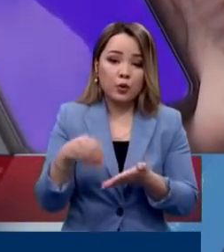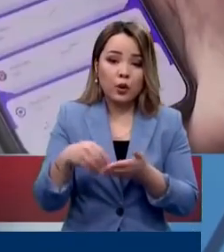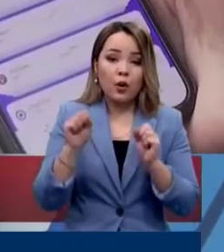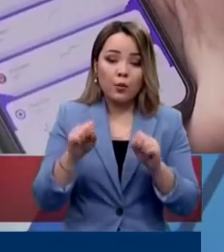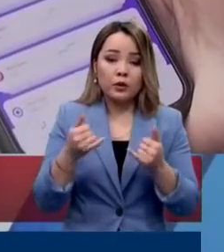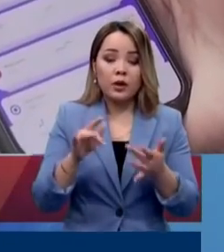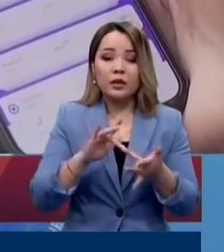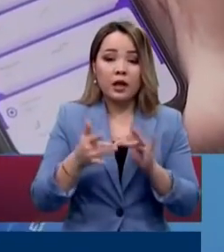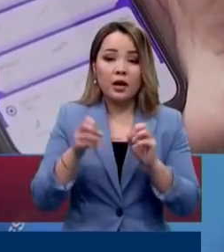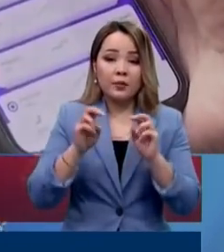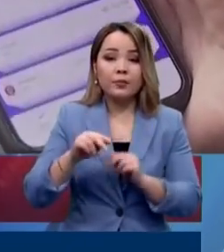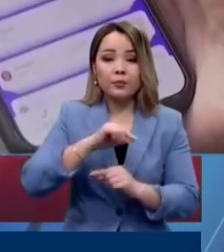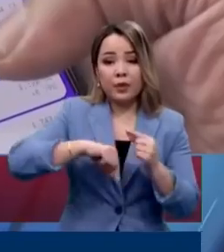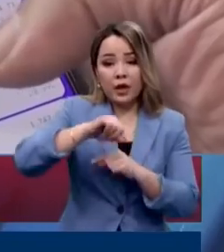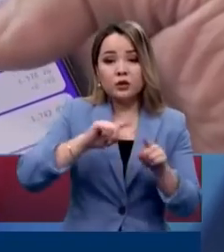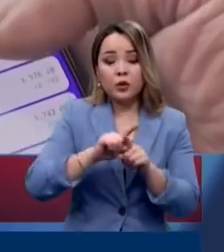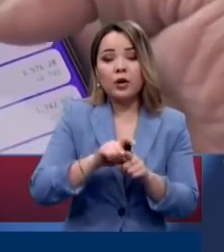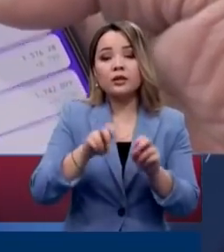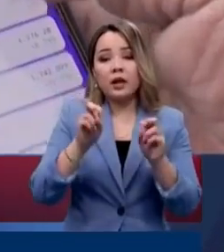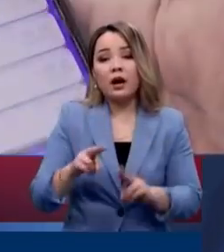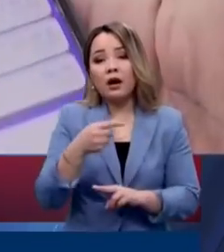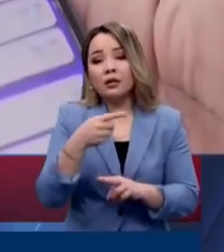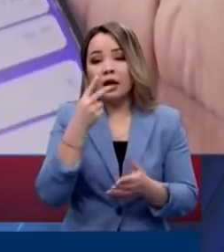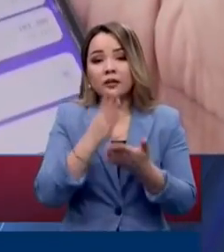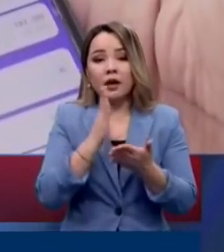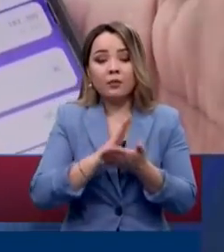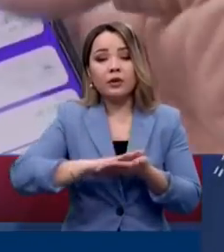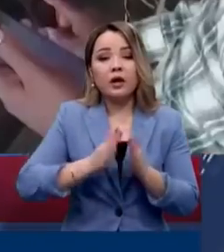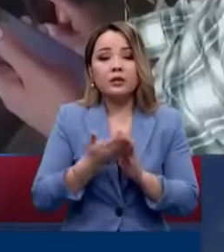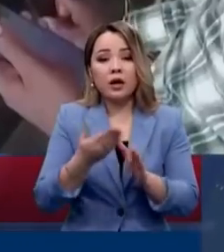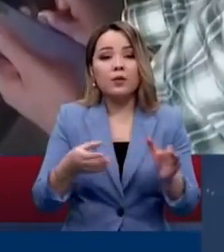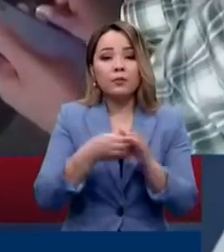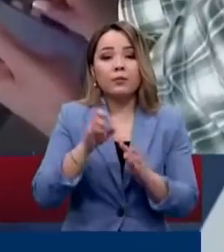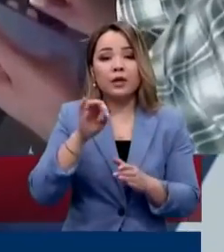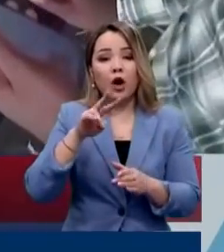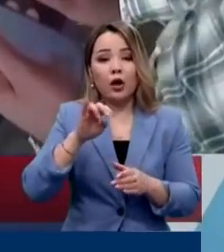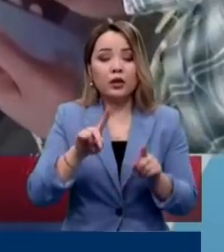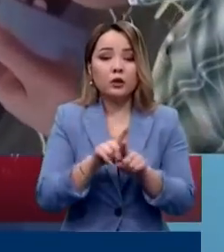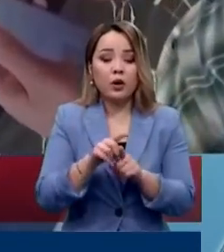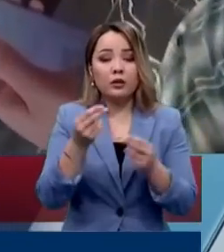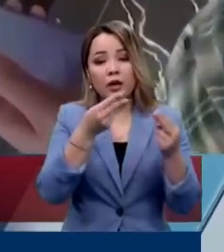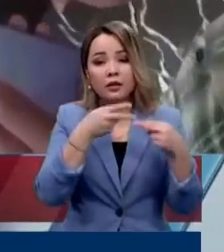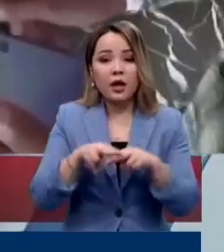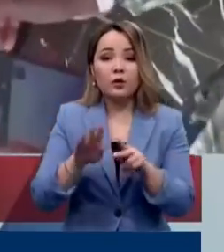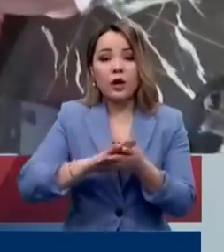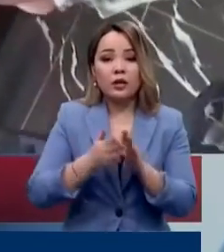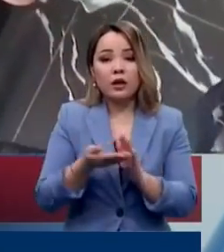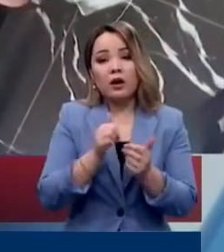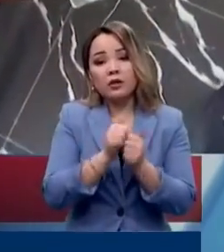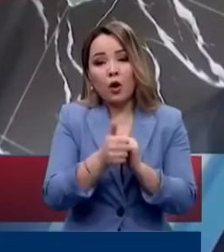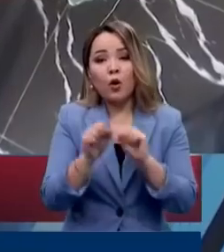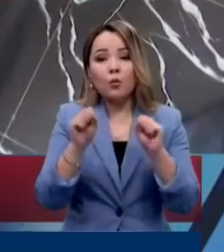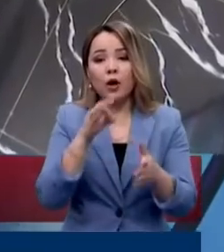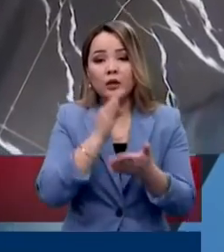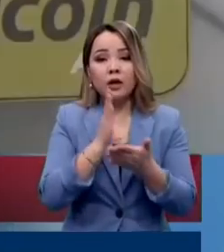Ол ма электронды биржамен арнайы айырбас платформалары арқылы биткоинді Қолма-қол ақшаға айырбастап алу мүмкіндігі